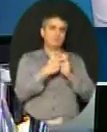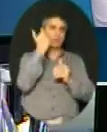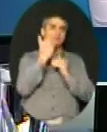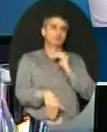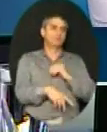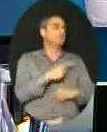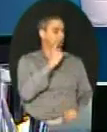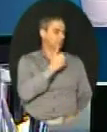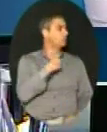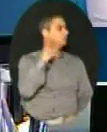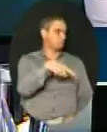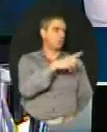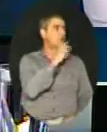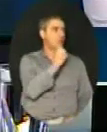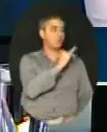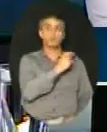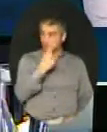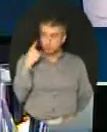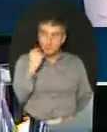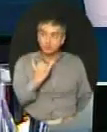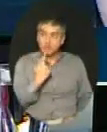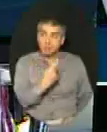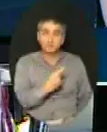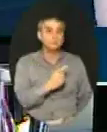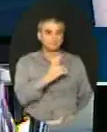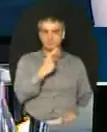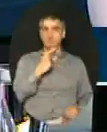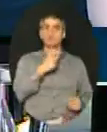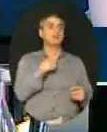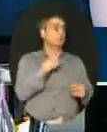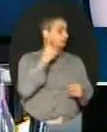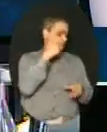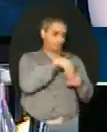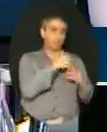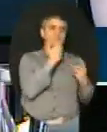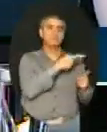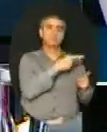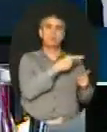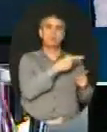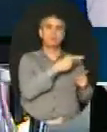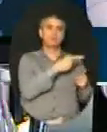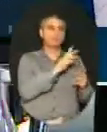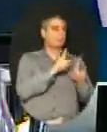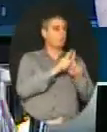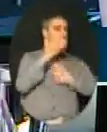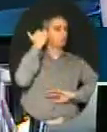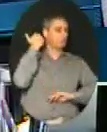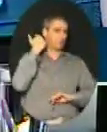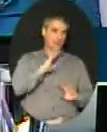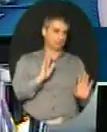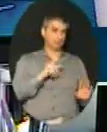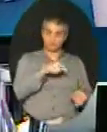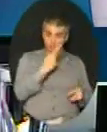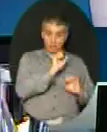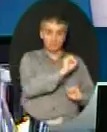הזאת, של הדבר הגדול הזה ששמו שס, את שומעת את זה. אני גם שומעת פחות גיבוי בסיפור הזה, מאשר מה שהיה בשאגת אריה אז.